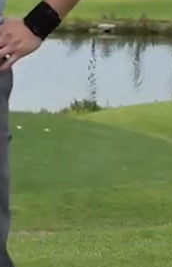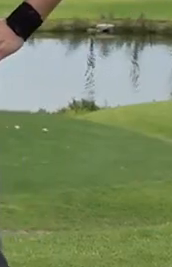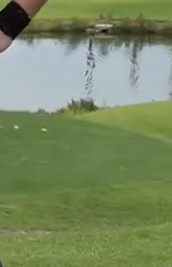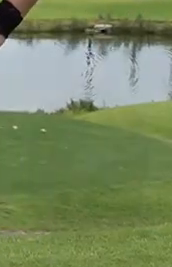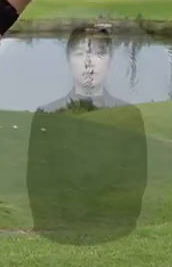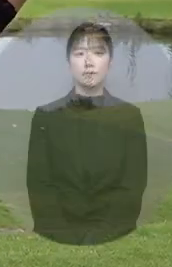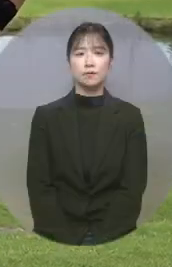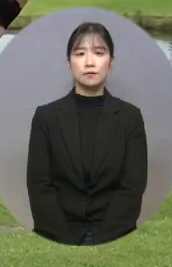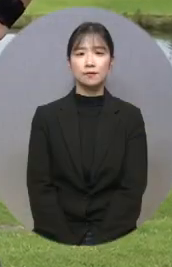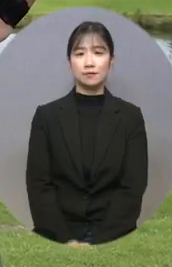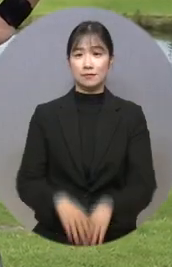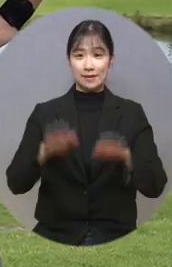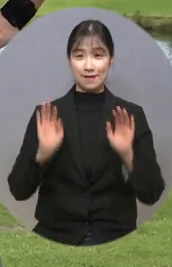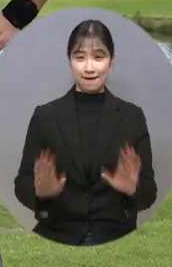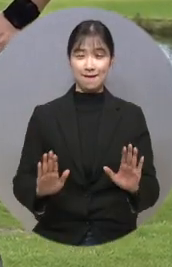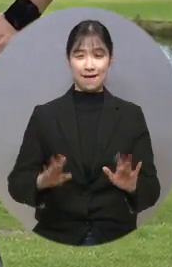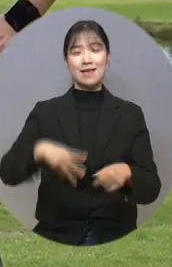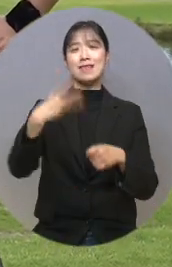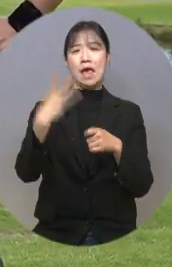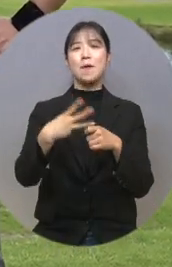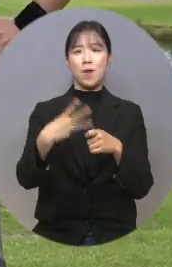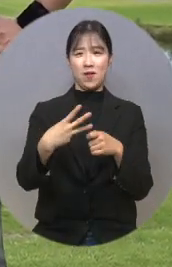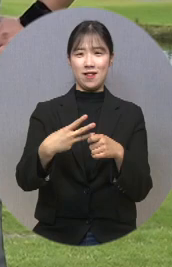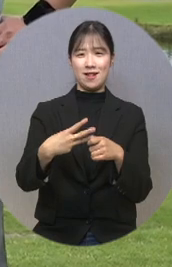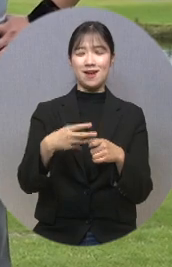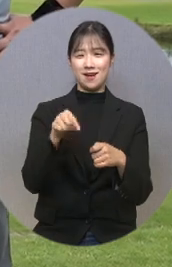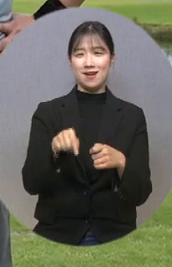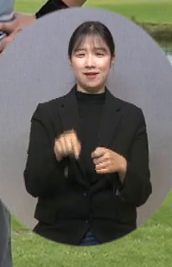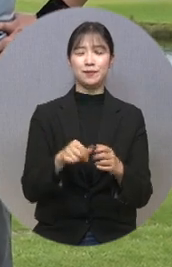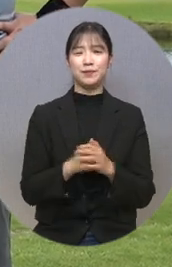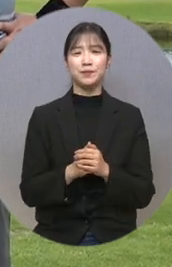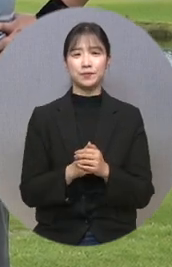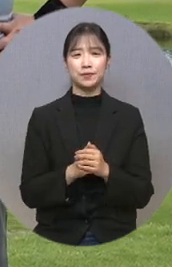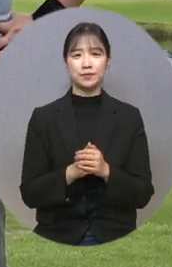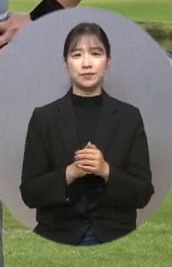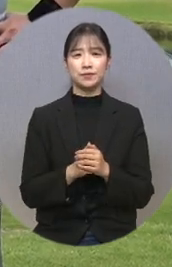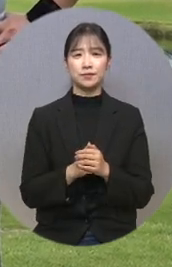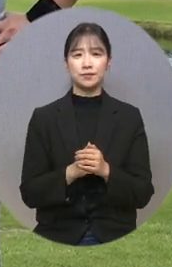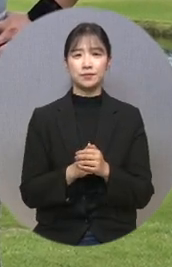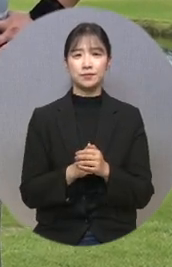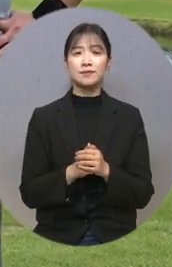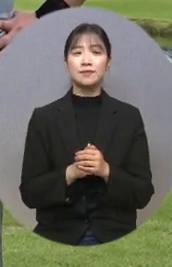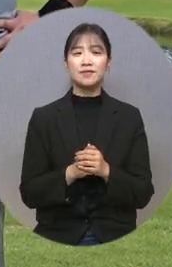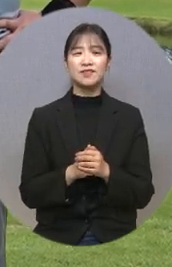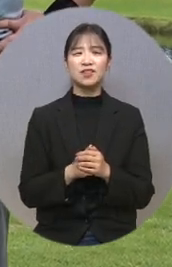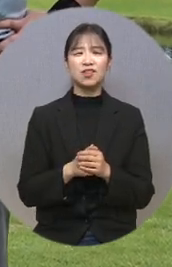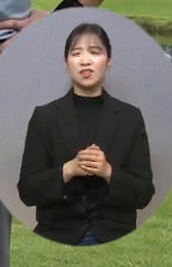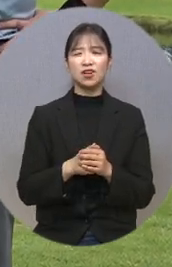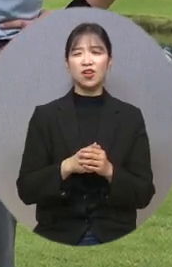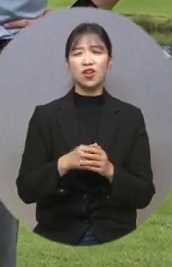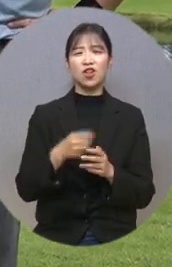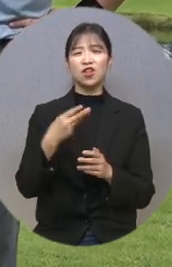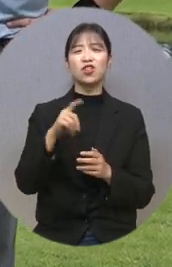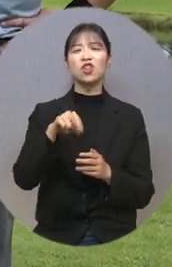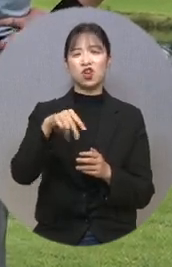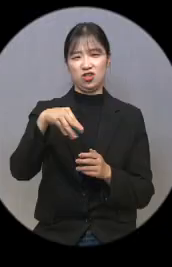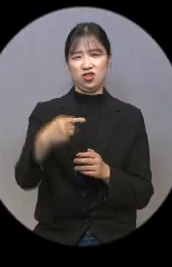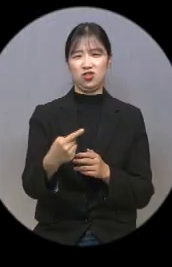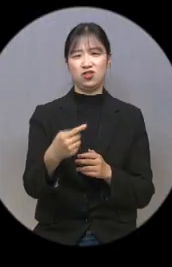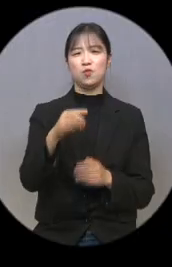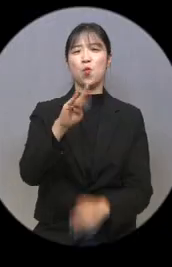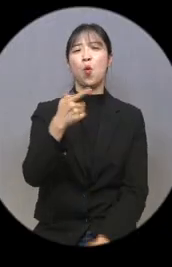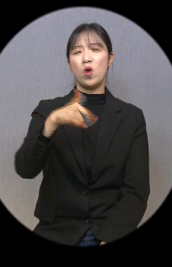자, 여러분, 지금 세 번째 홀에 왔는데 컸어. 그치? 네. 보기보기보기보기로 계속 네. 컸는데